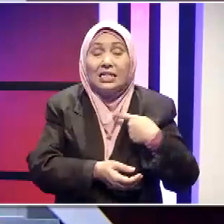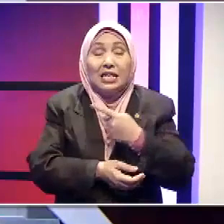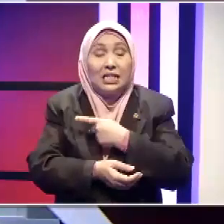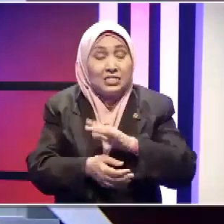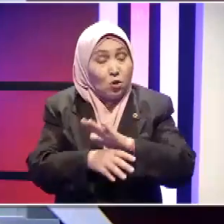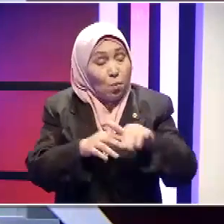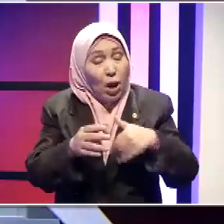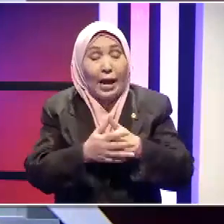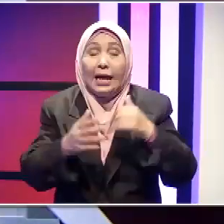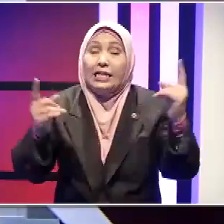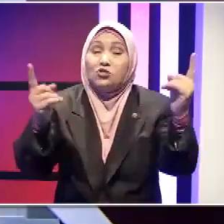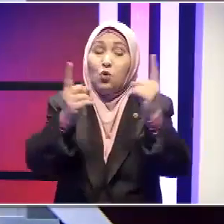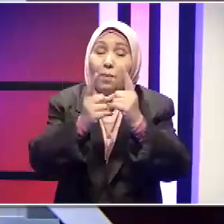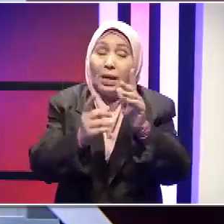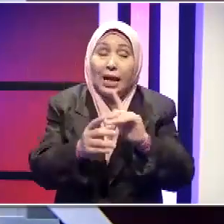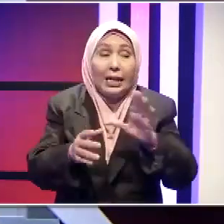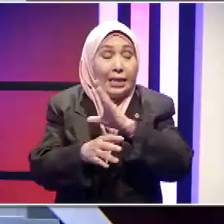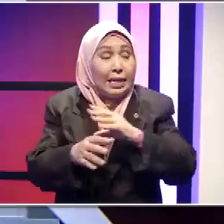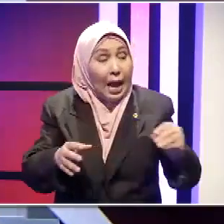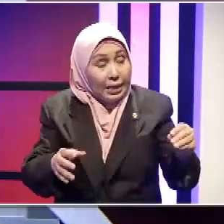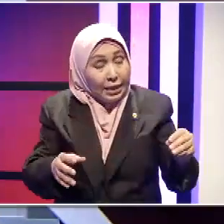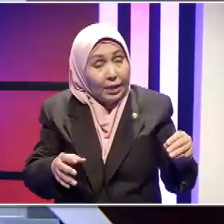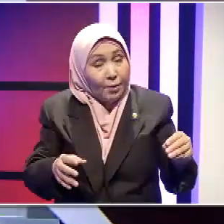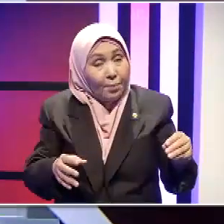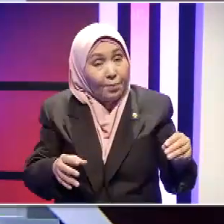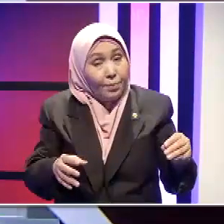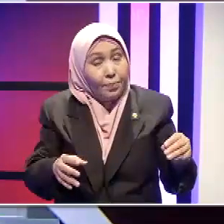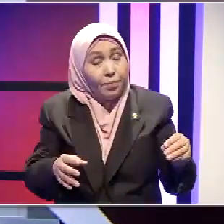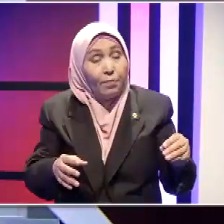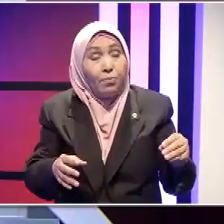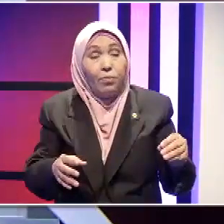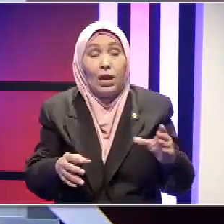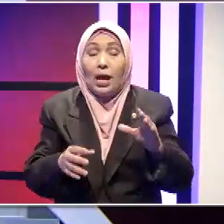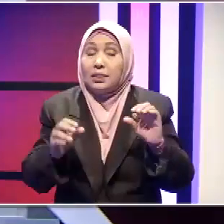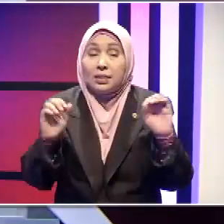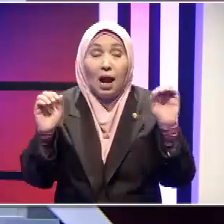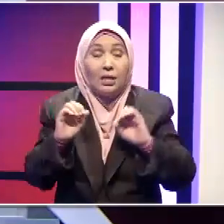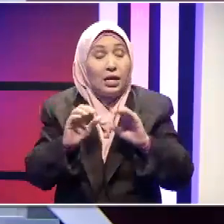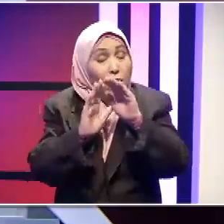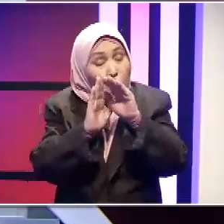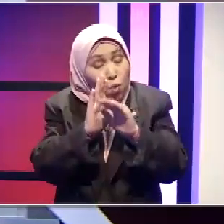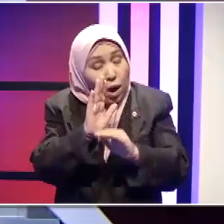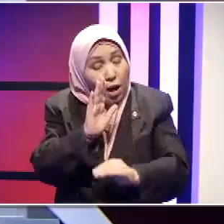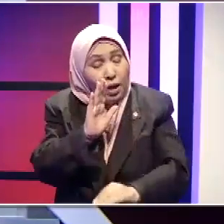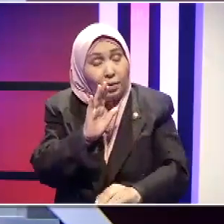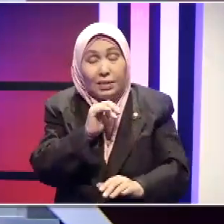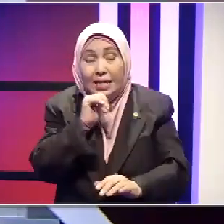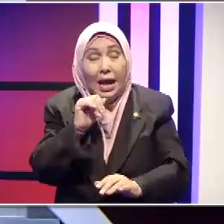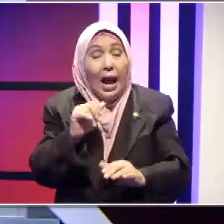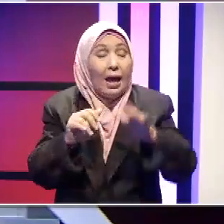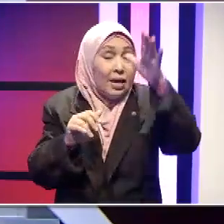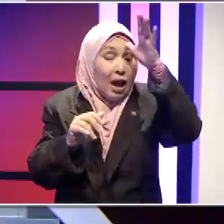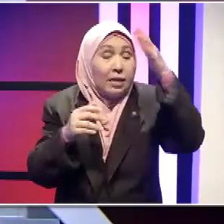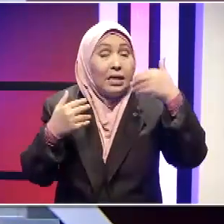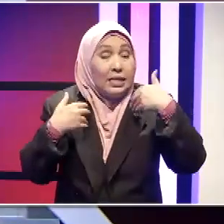semua telah ya akan dijumpai dan wama agar Snowman amazing Insight tidak akan dikurangkan ini menarik si ayahnya